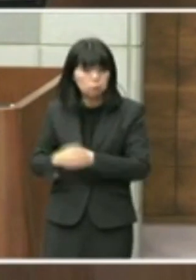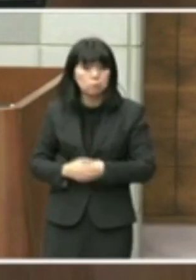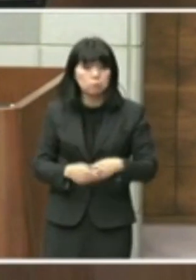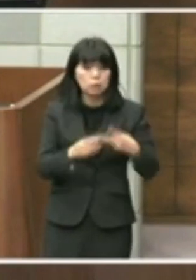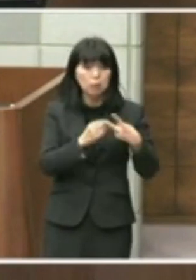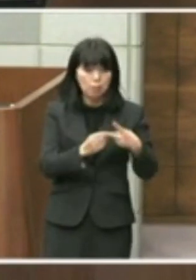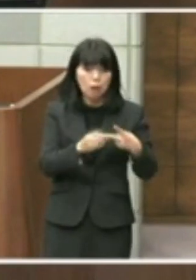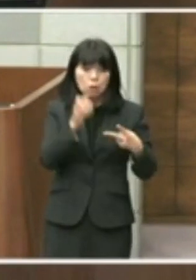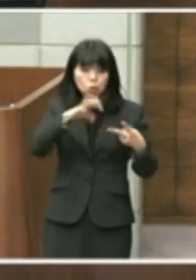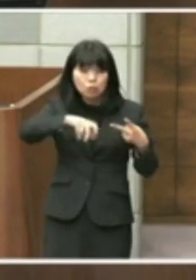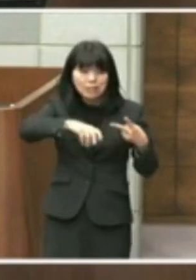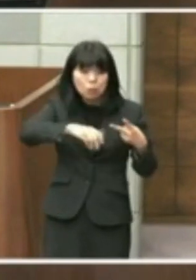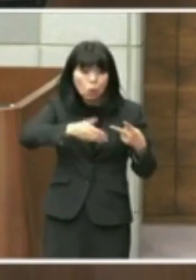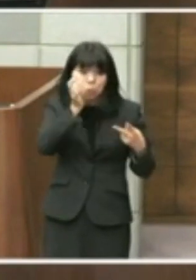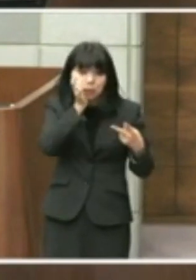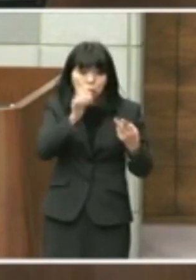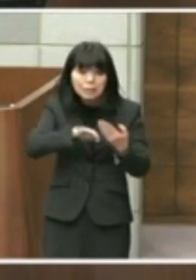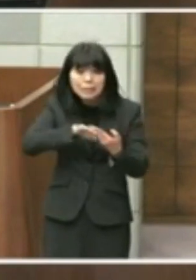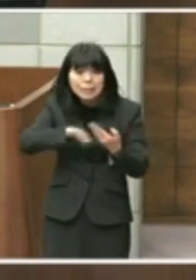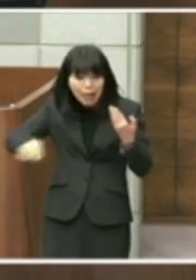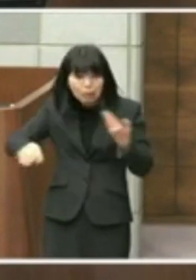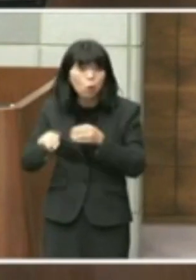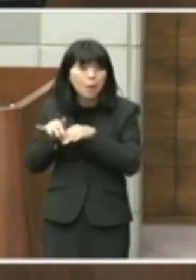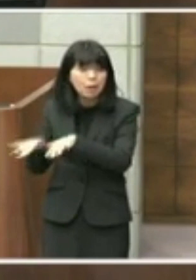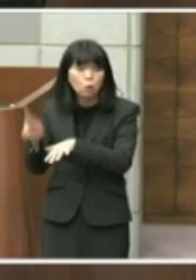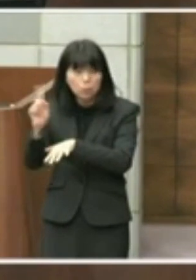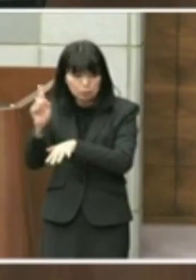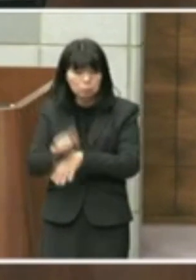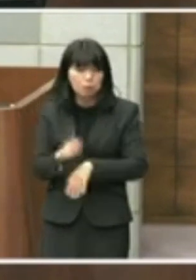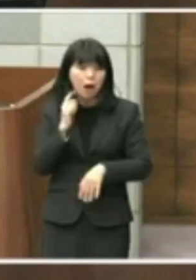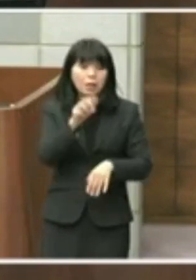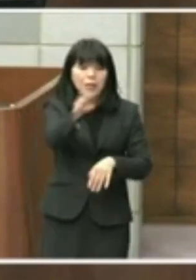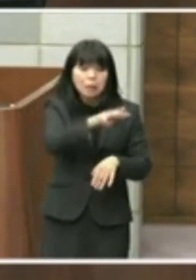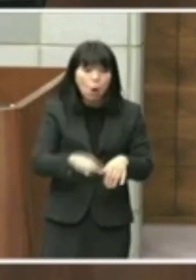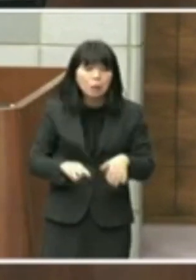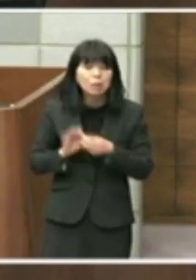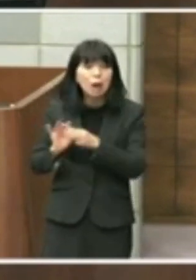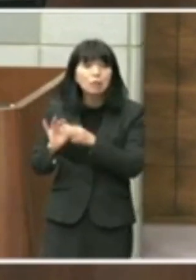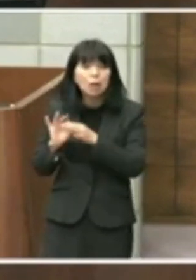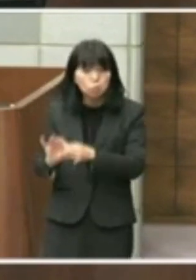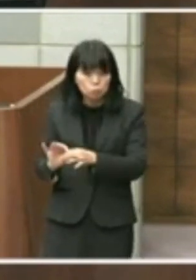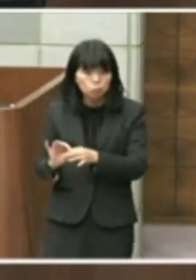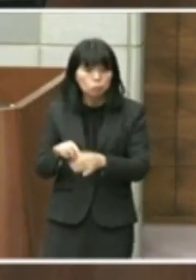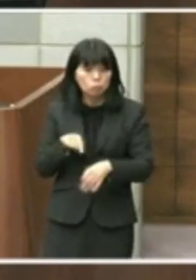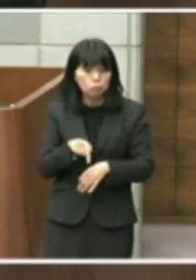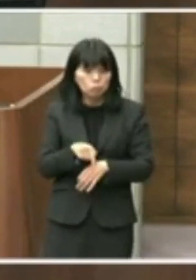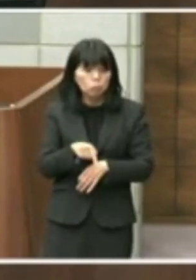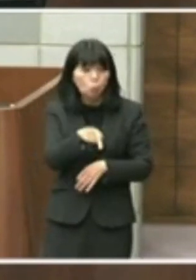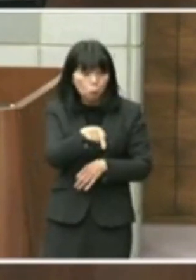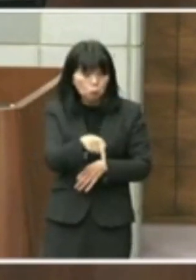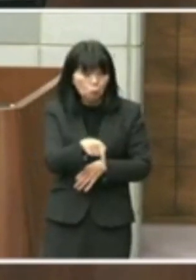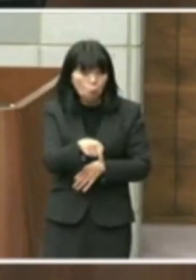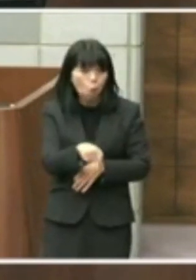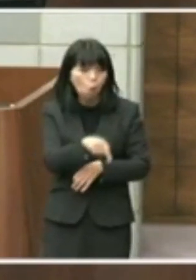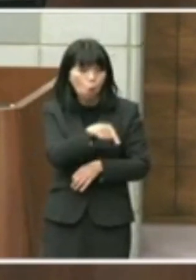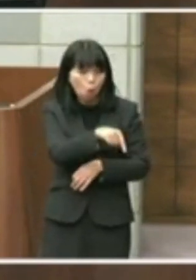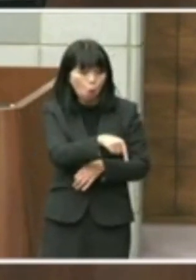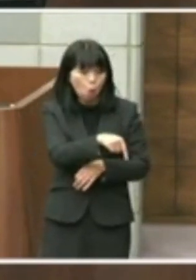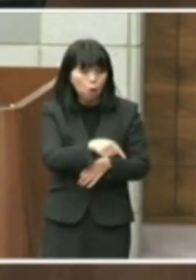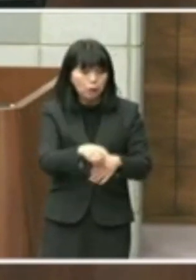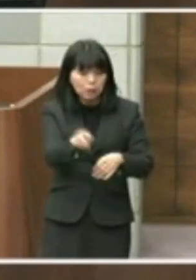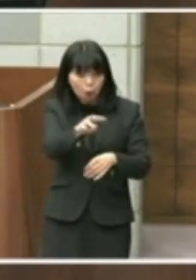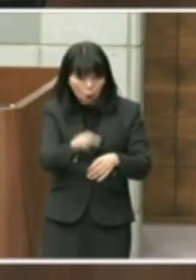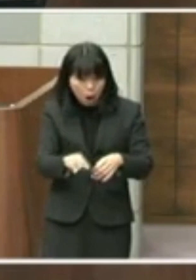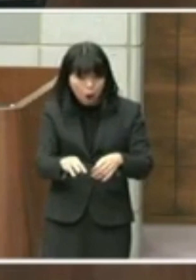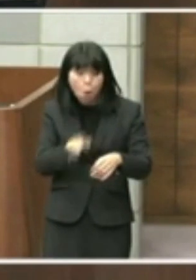水道水以外の影響についてであります。明石川に関連する本線、支線、破線および